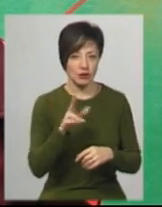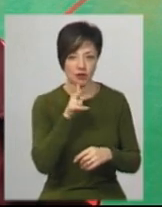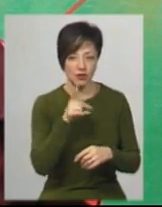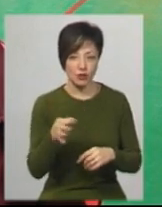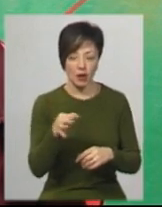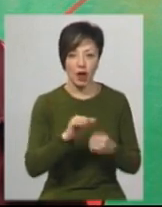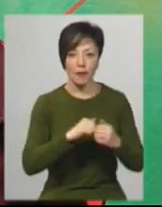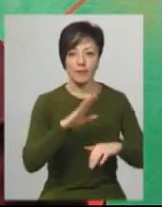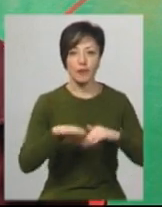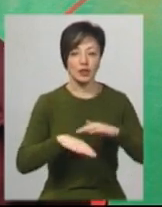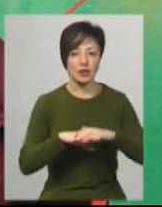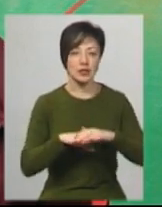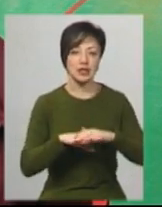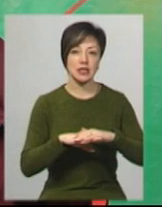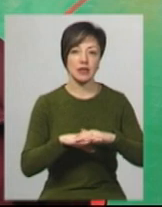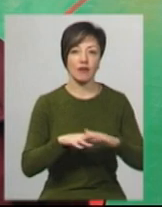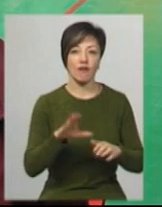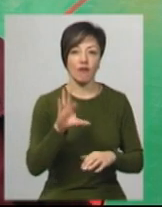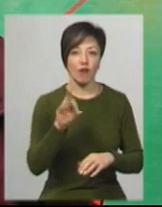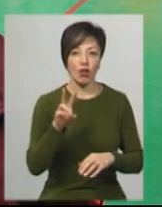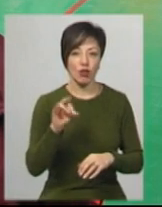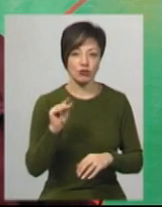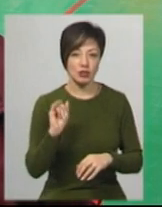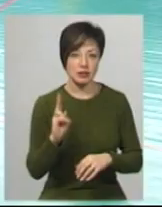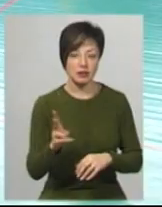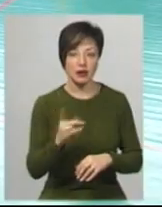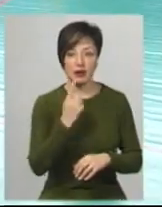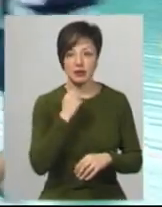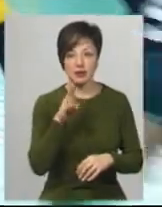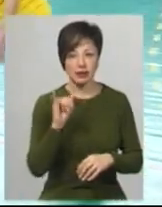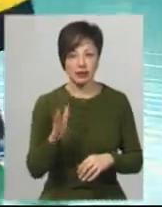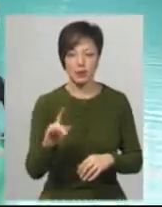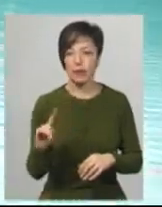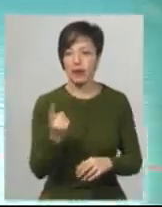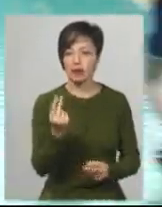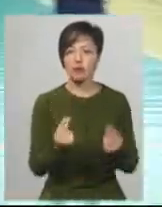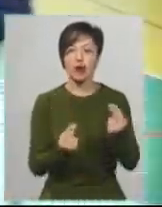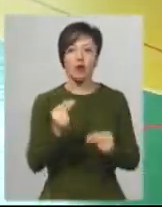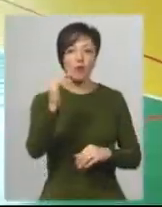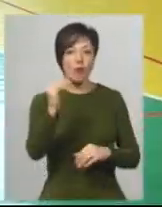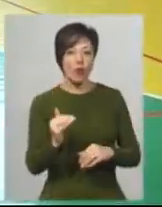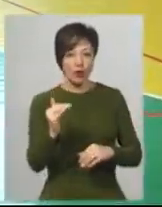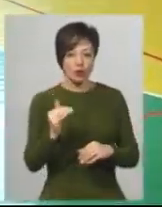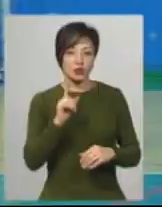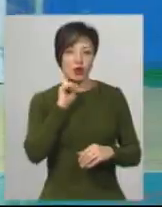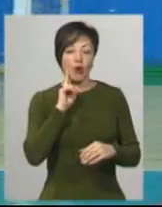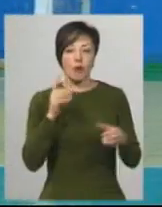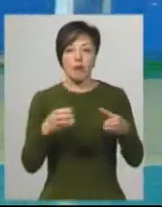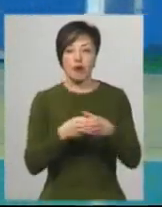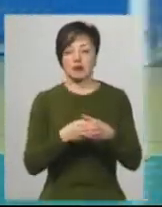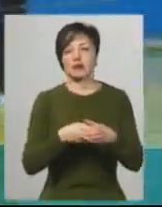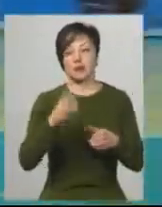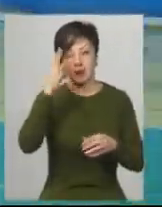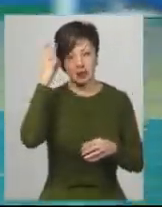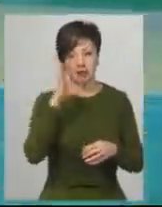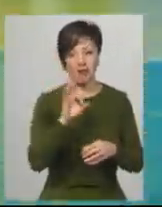приїхав, Кам'янець-Подільський, Волочиськ і Красилів. Першим грають молодші команди. У протистоянні команди з Хмельницького та